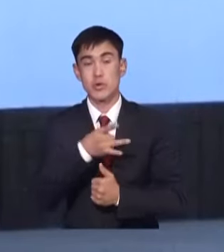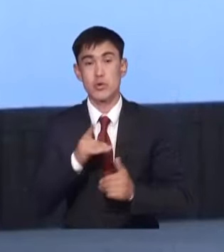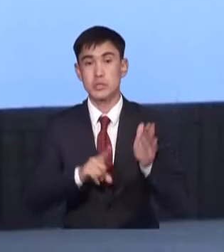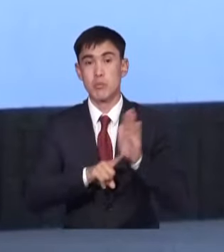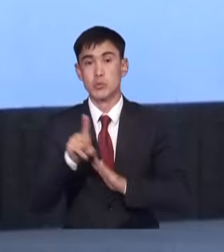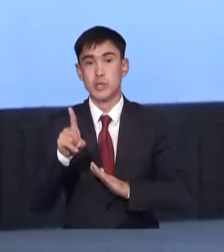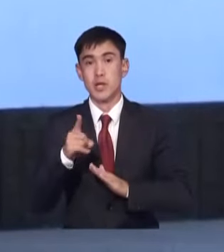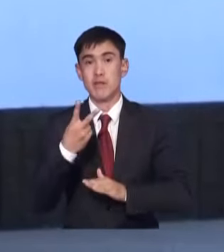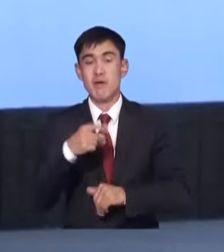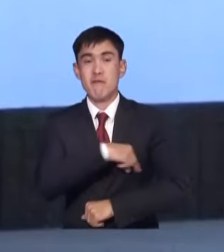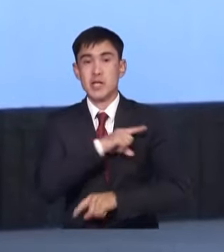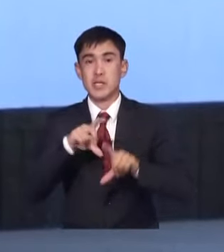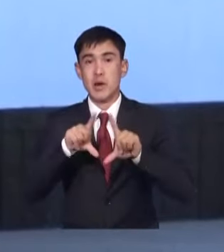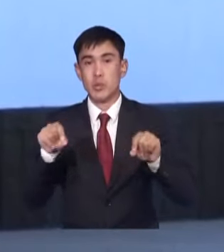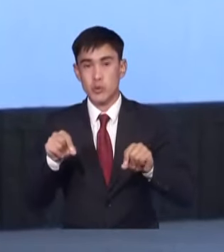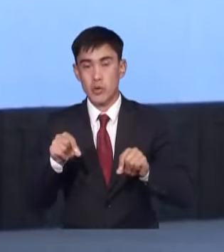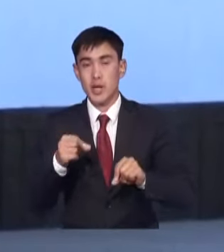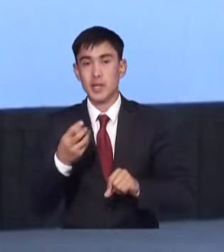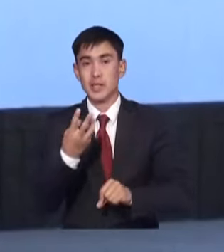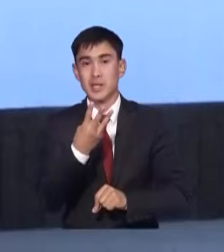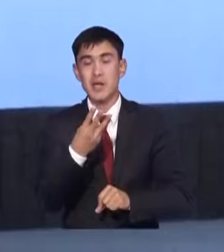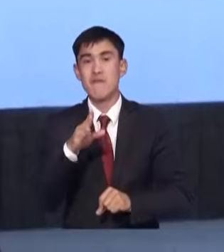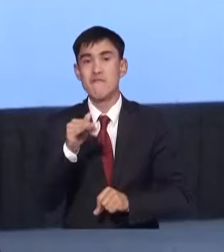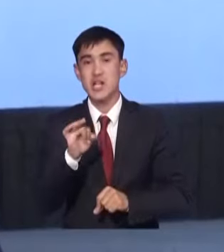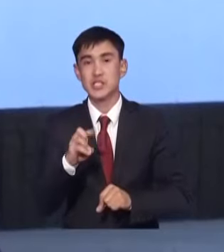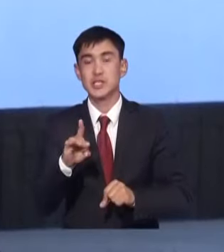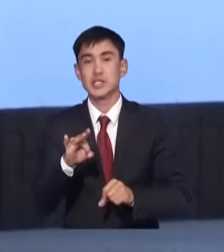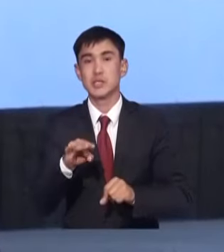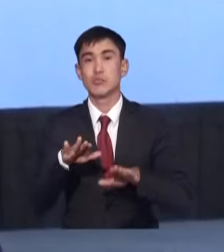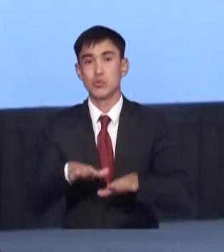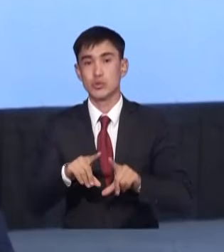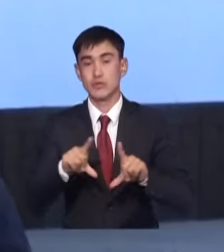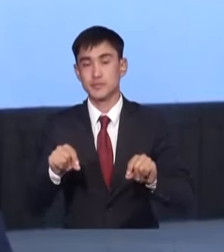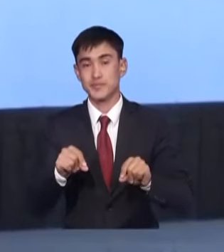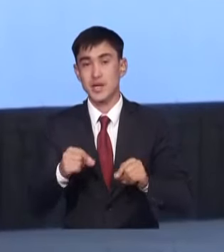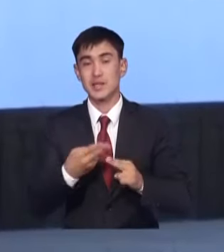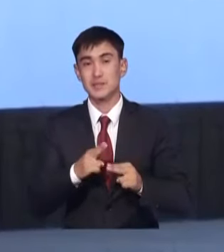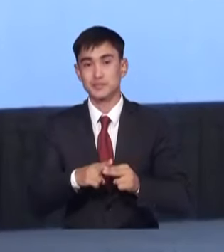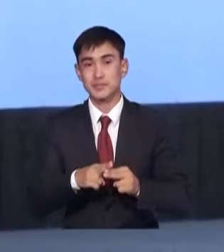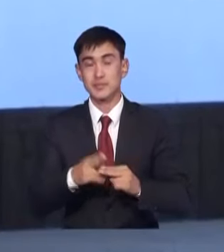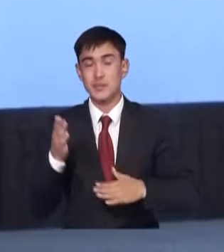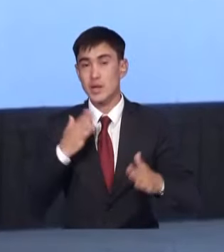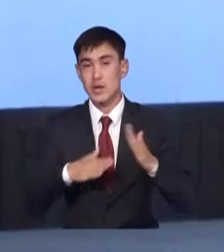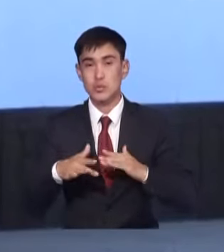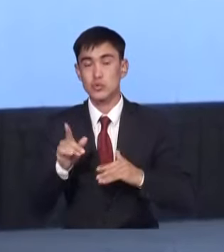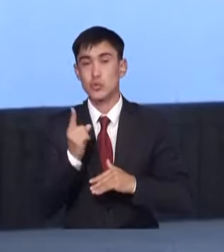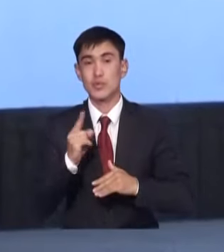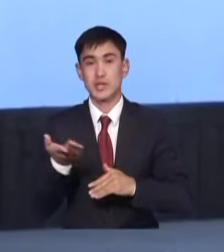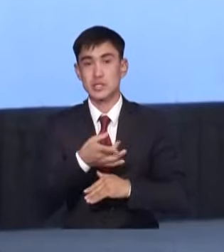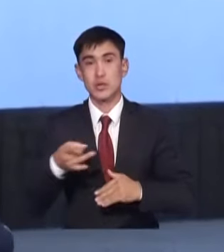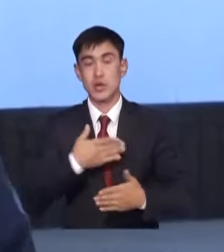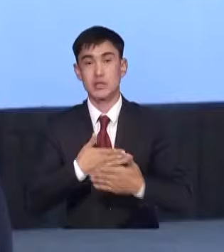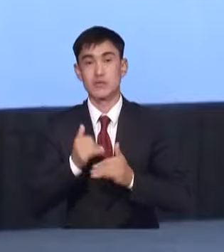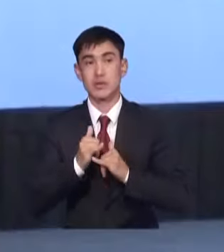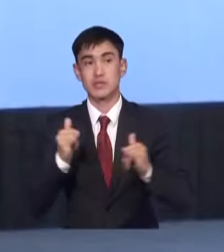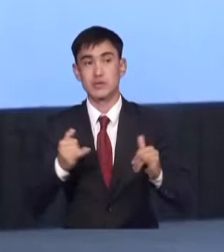запустили две врачебные амбулатории и три фельс акушерских пункта это несомненно радует что наш раон активно